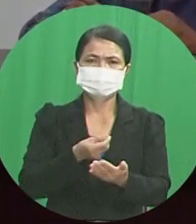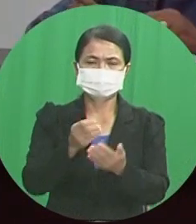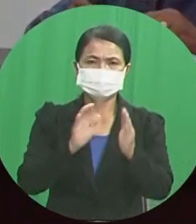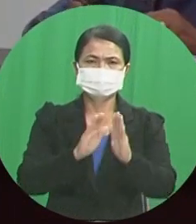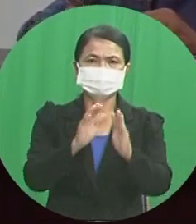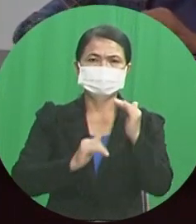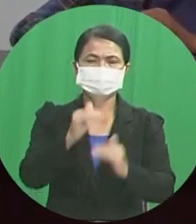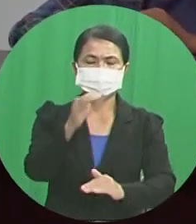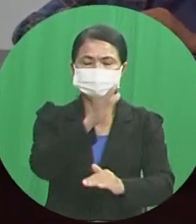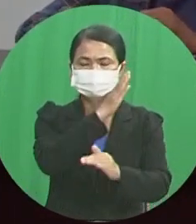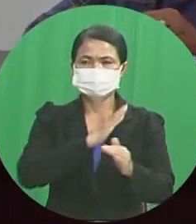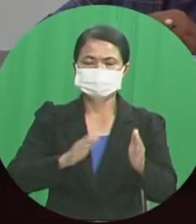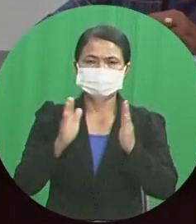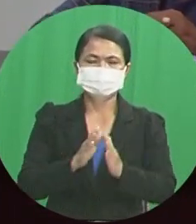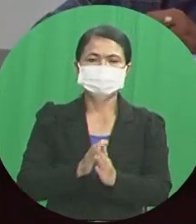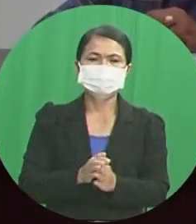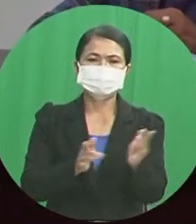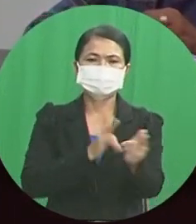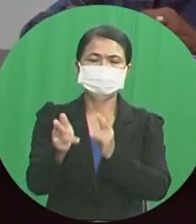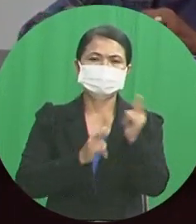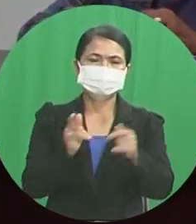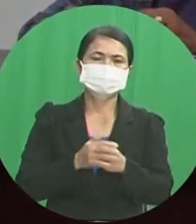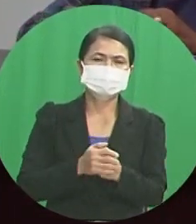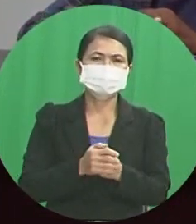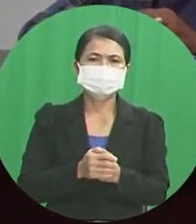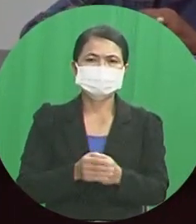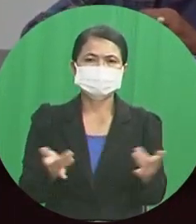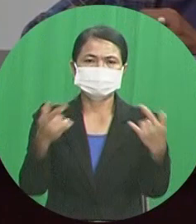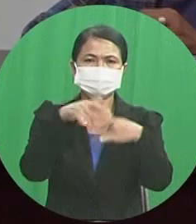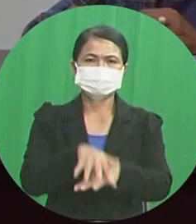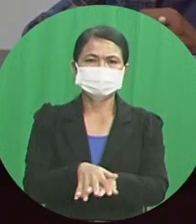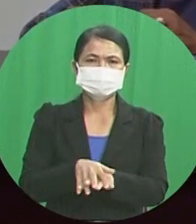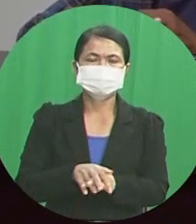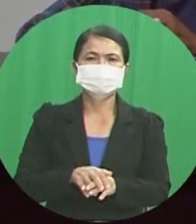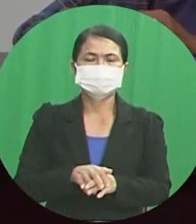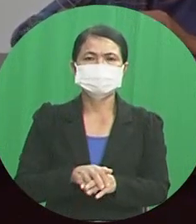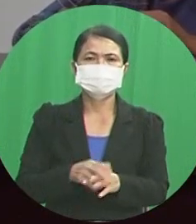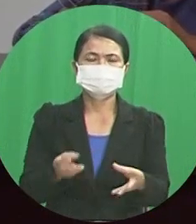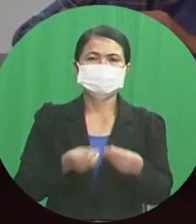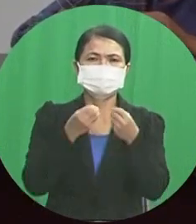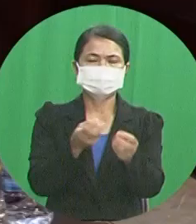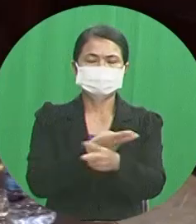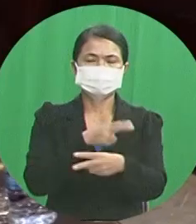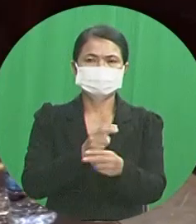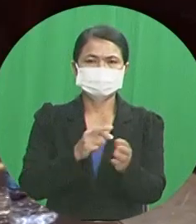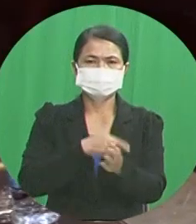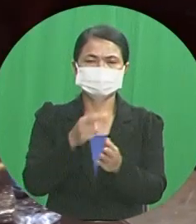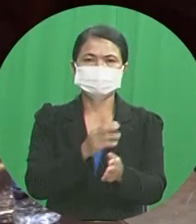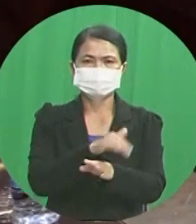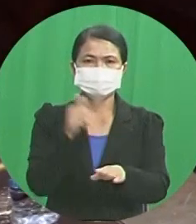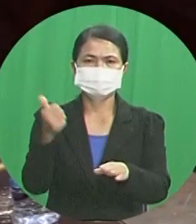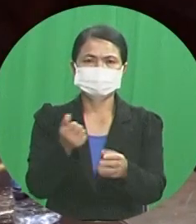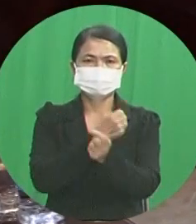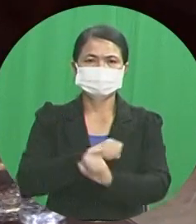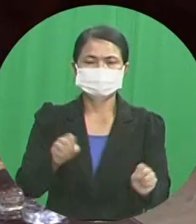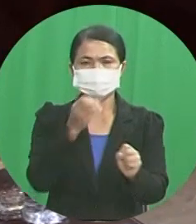រុញកំណើនកសិកម្មប្រកបដោយភាពប្រកួតប្រជែងនិងបរិយាបន្នដែលផ្ដល់នូវផលិតផលមានគុណភាពសុវត្ថិភាព